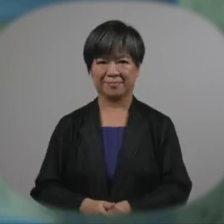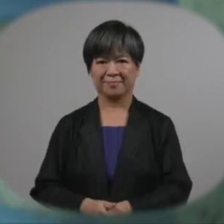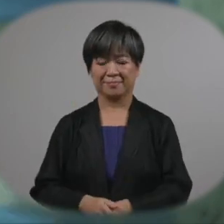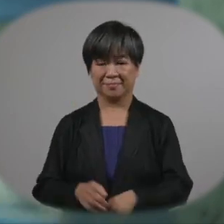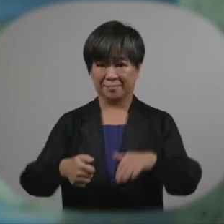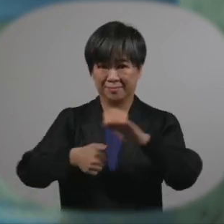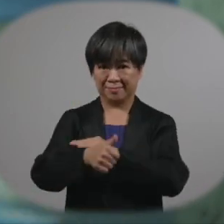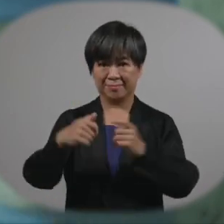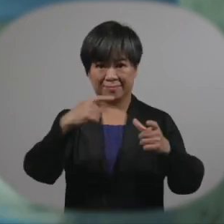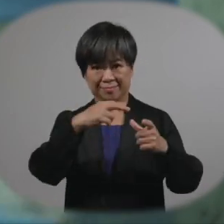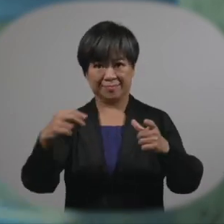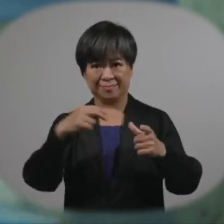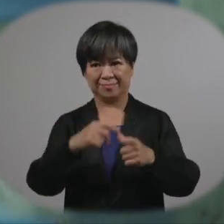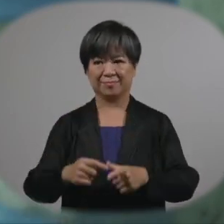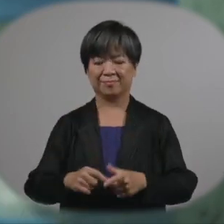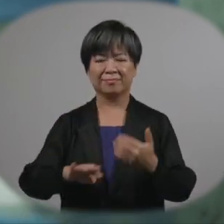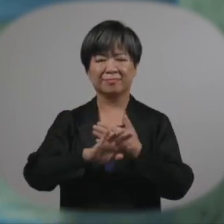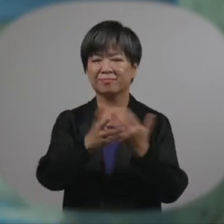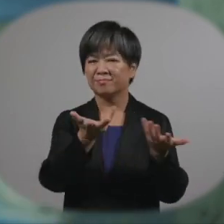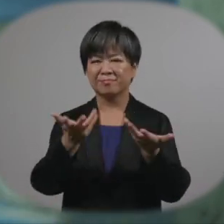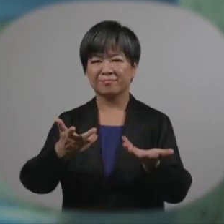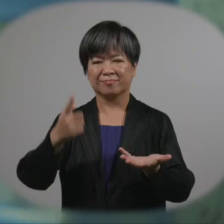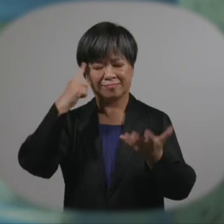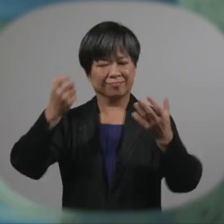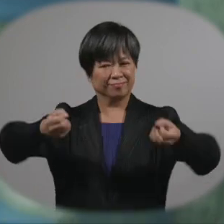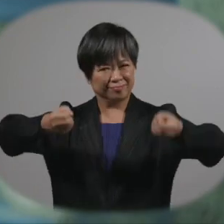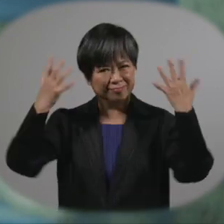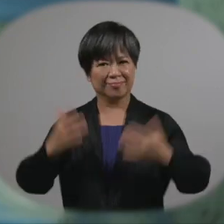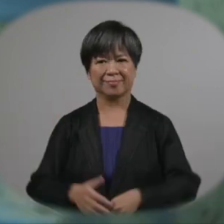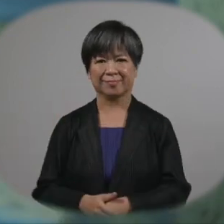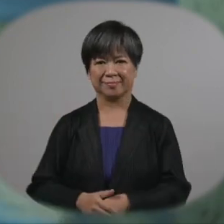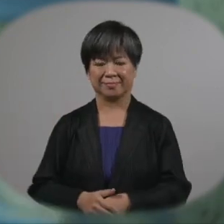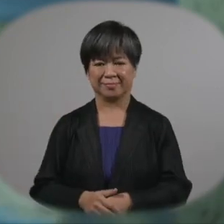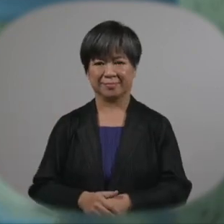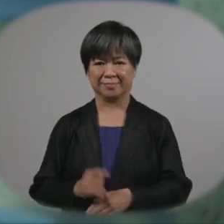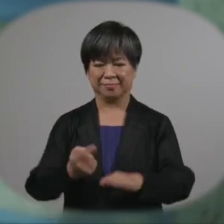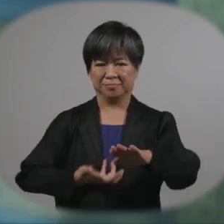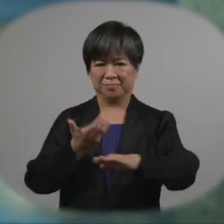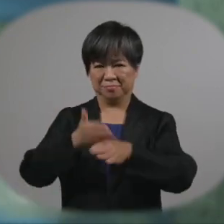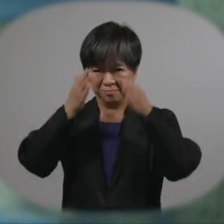进入泳池，就抛开外界的干扰和情绪，全